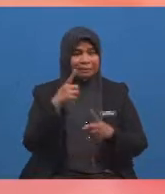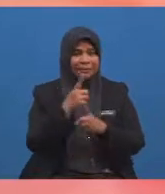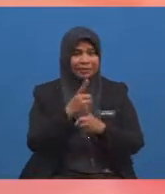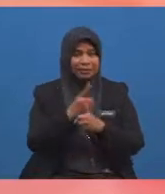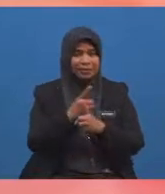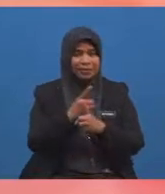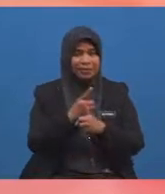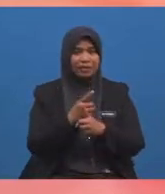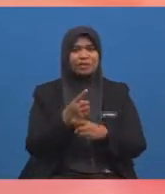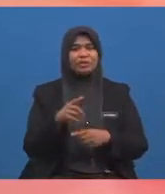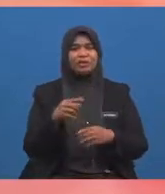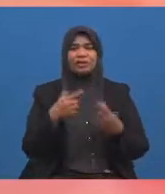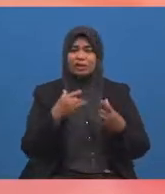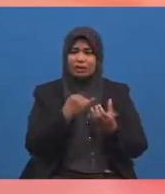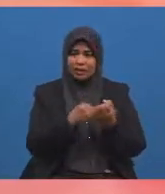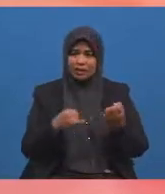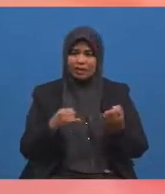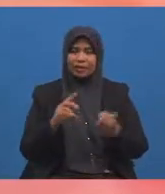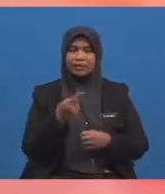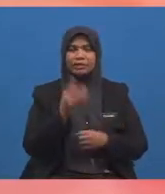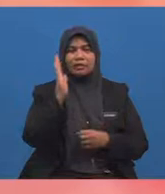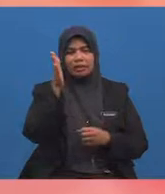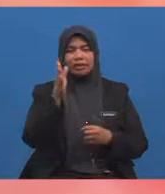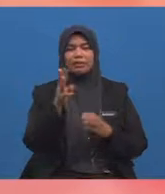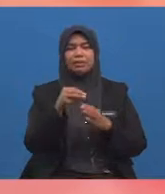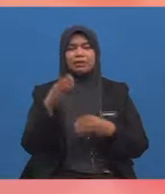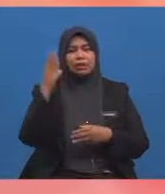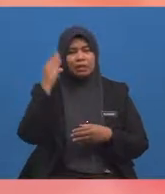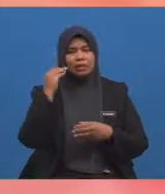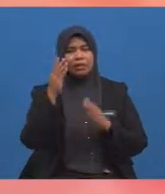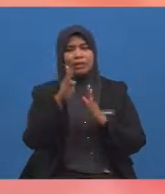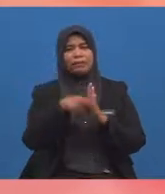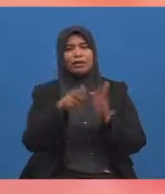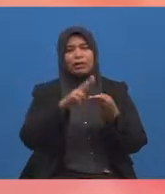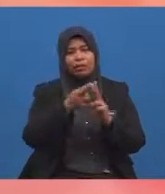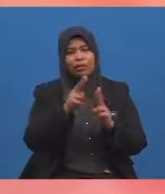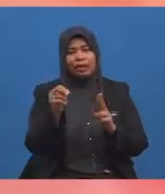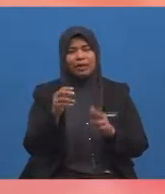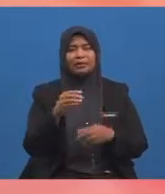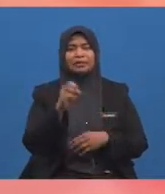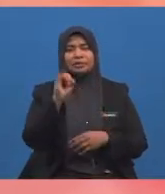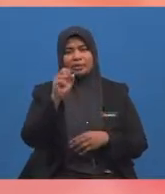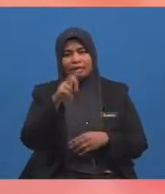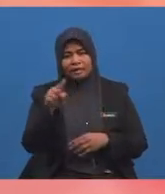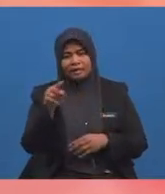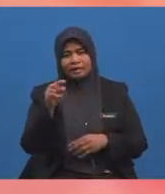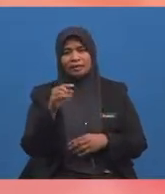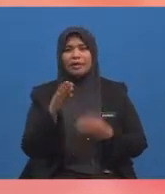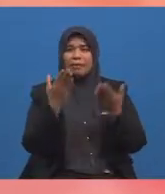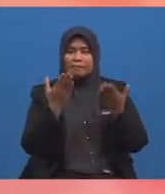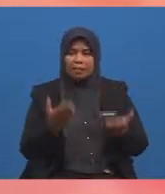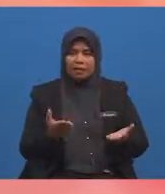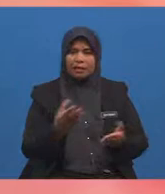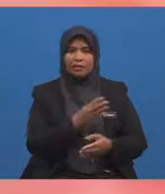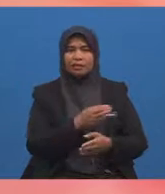betul. Sejak dilahirkan, kita akan mengalami perubahan saiz,